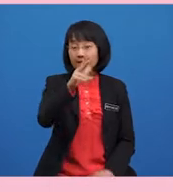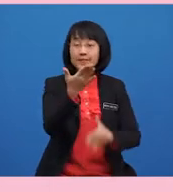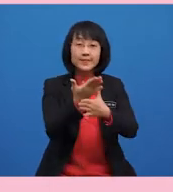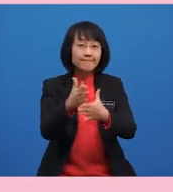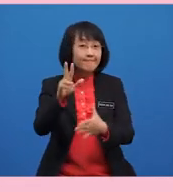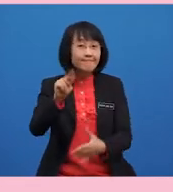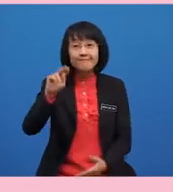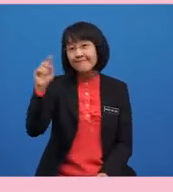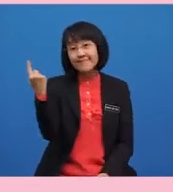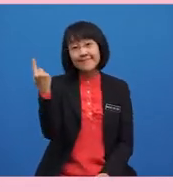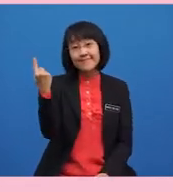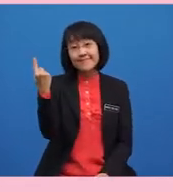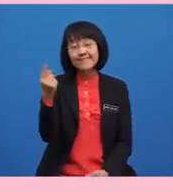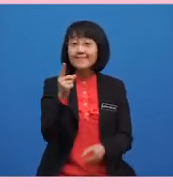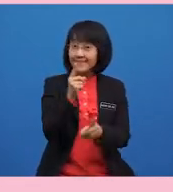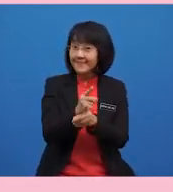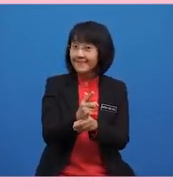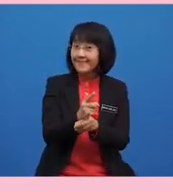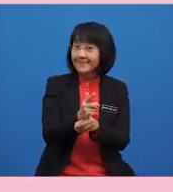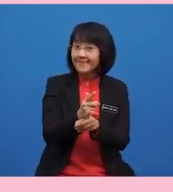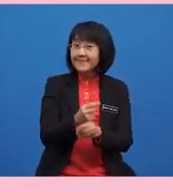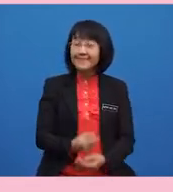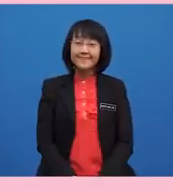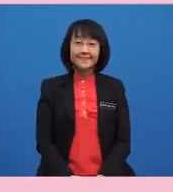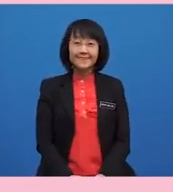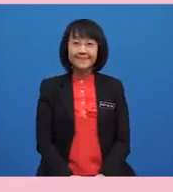bahagian sajalah. Betul kan?